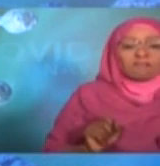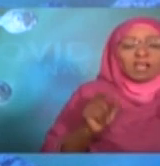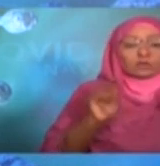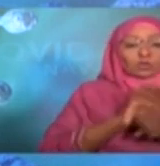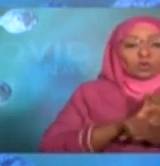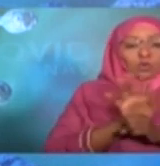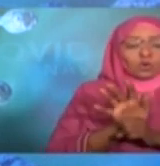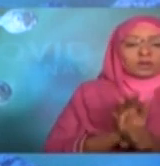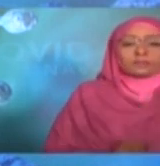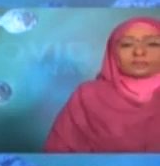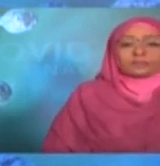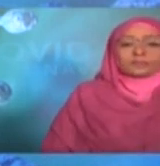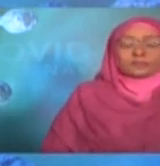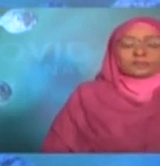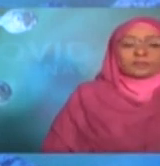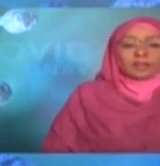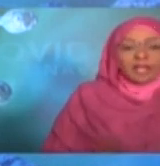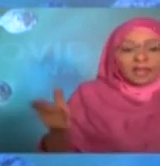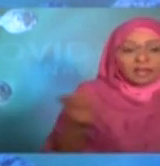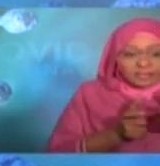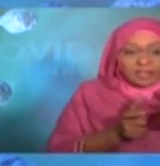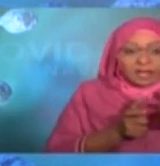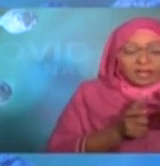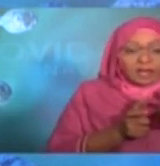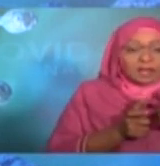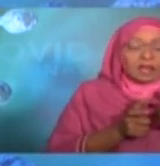لاحظت اللجنة